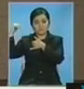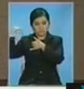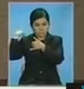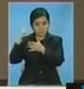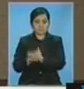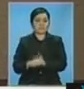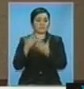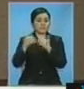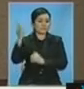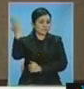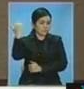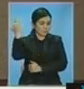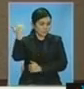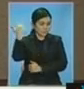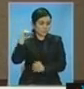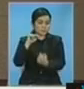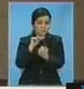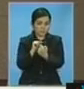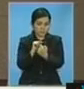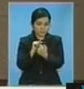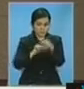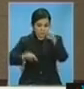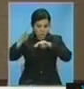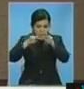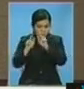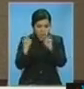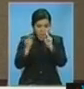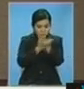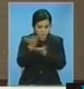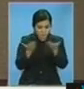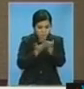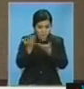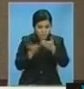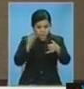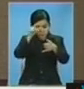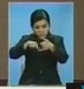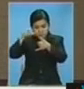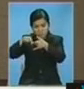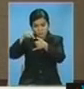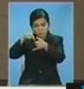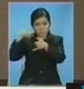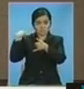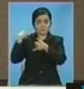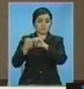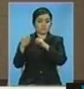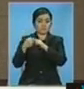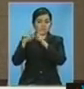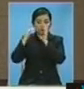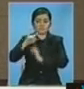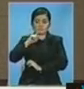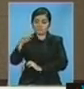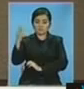นั้นขณะที่เรามีการพิจารณานั้นก็ไม่มีข้อยุติหรือข้อร้องเรียนใดๆ